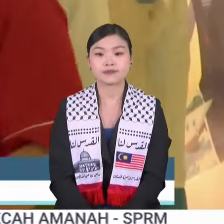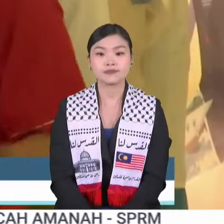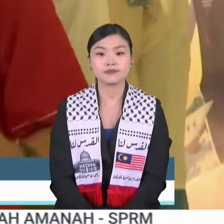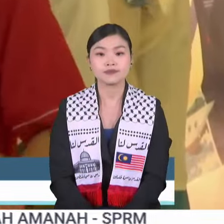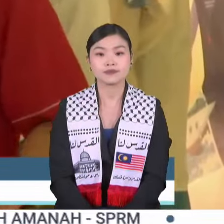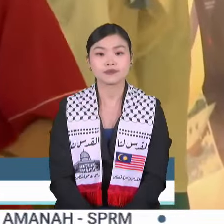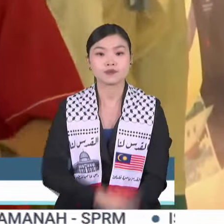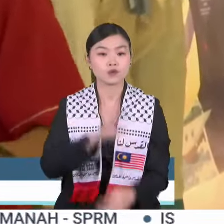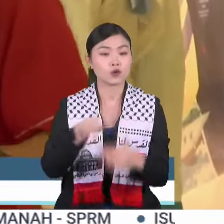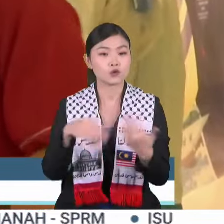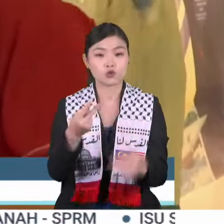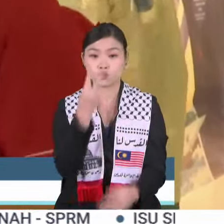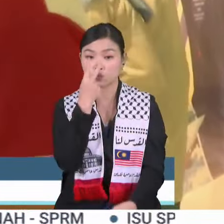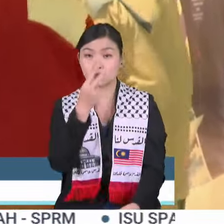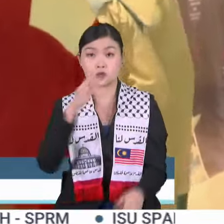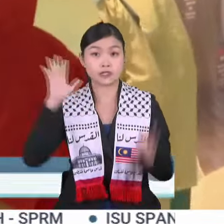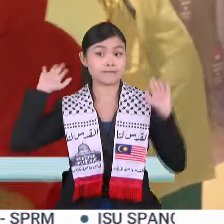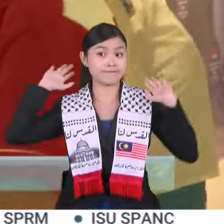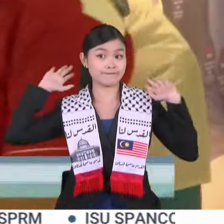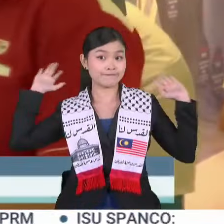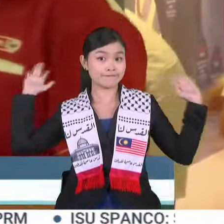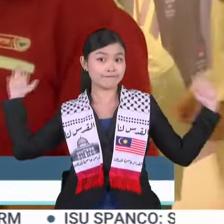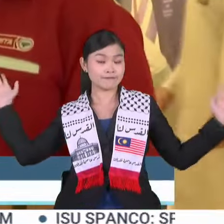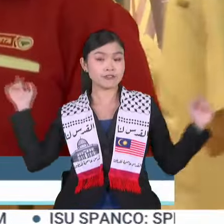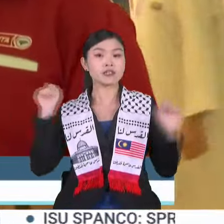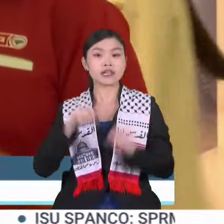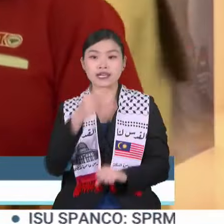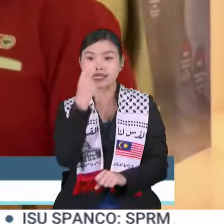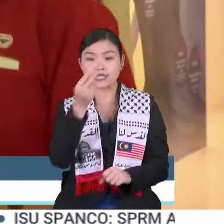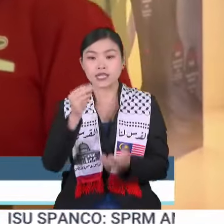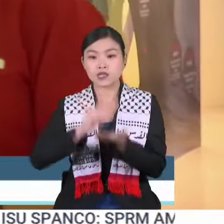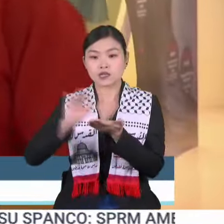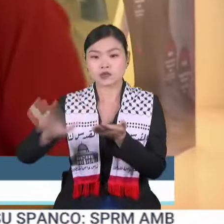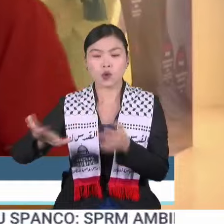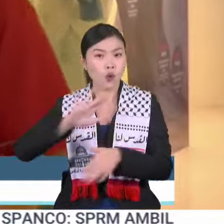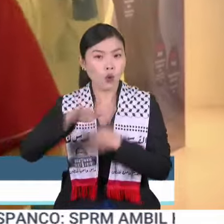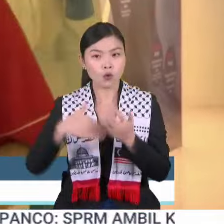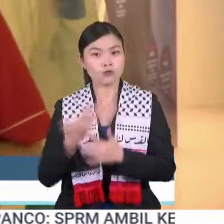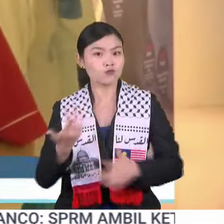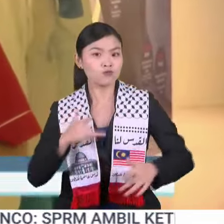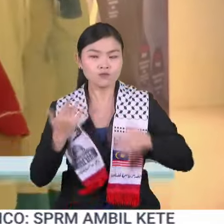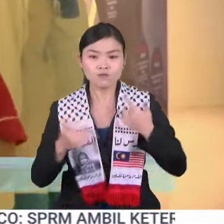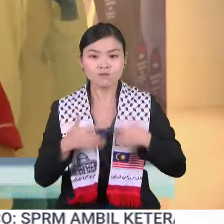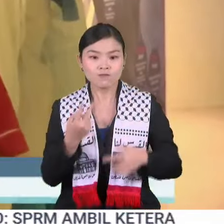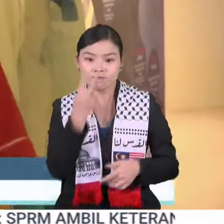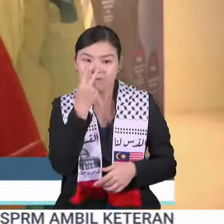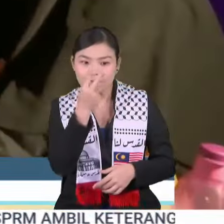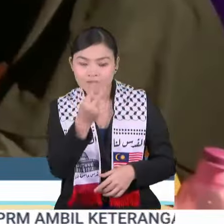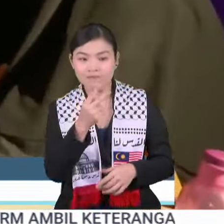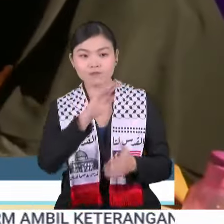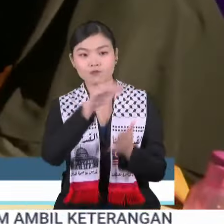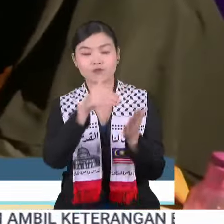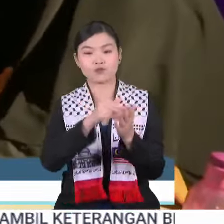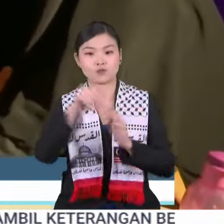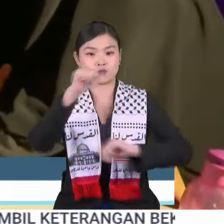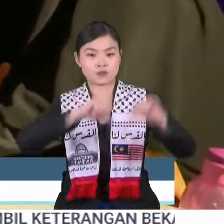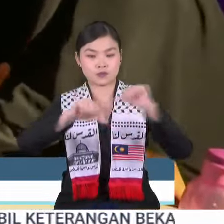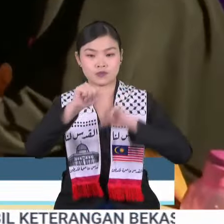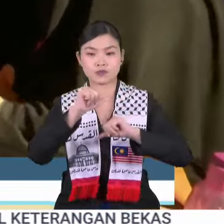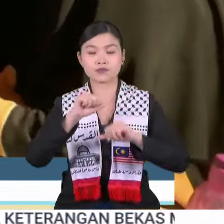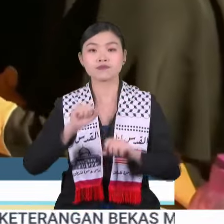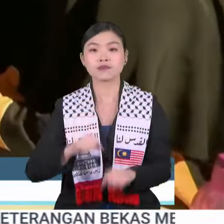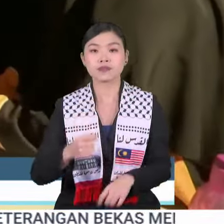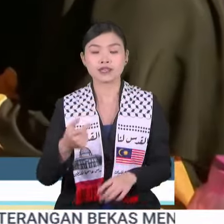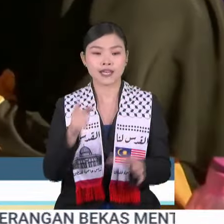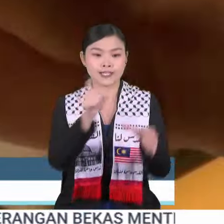Seperti mana yang Anda lihat di belakang saya ini, nampaknya pelajar sekolah cukup teruja wujudnya pusat sains di Keningau ini. Sekaligus dapat